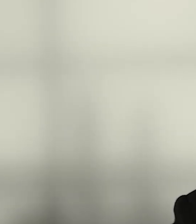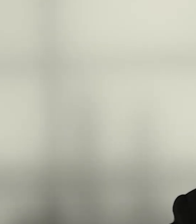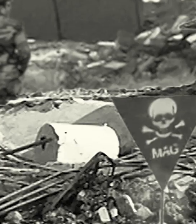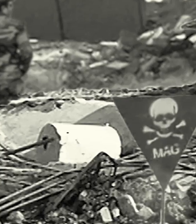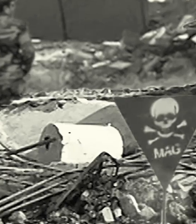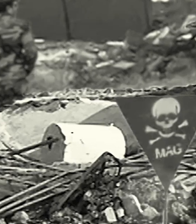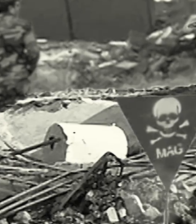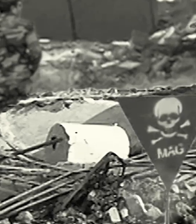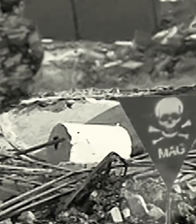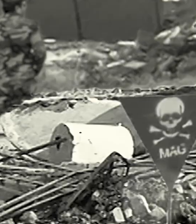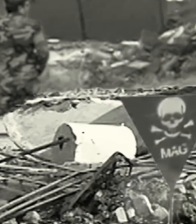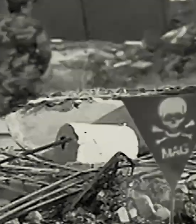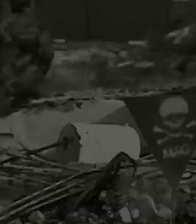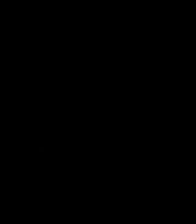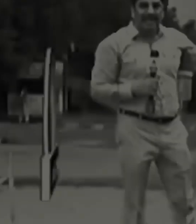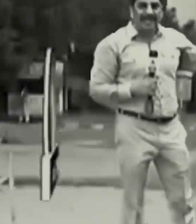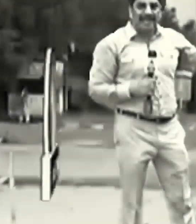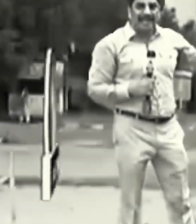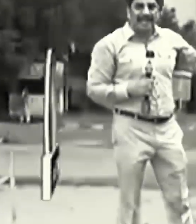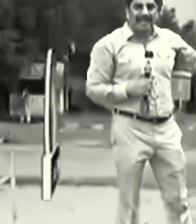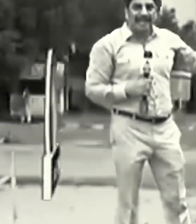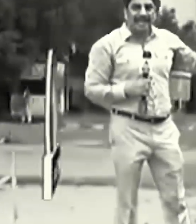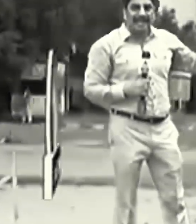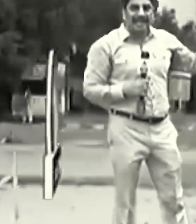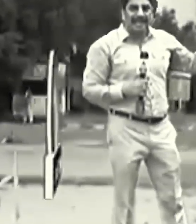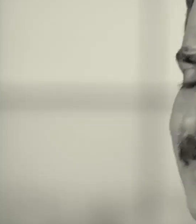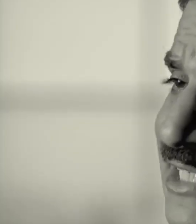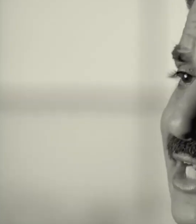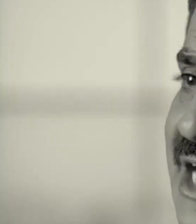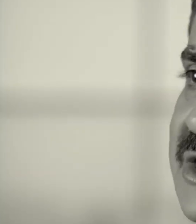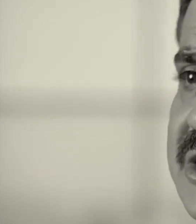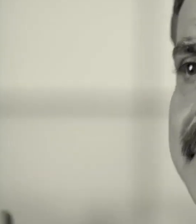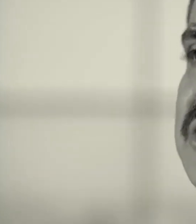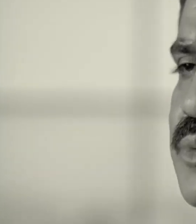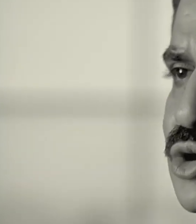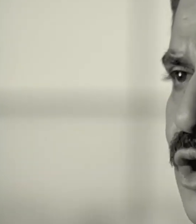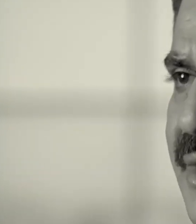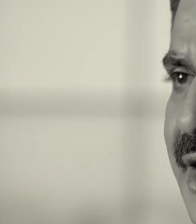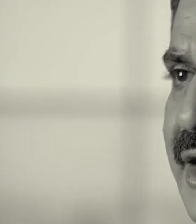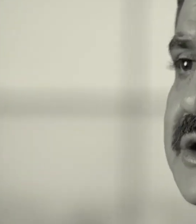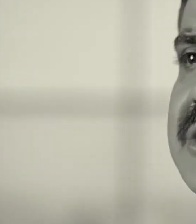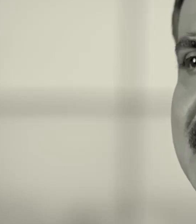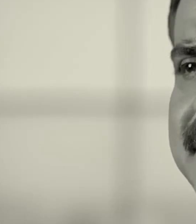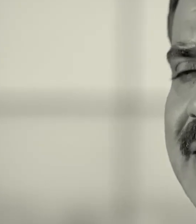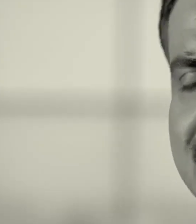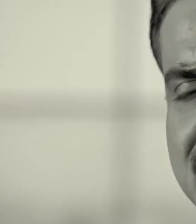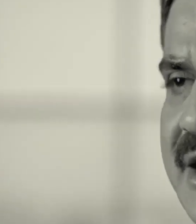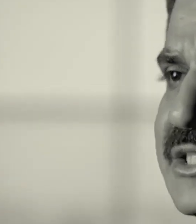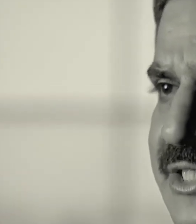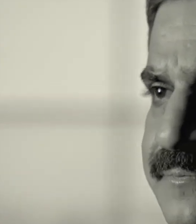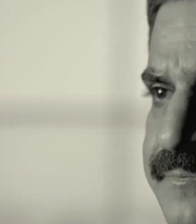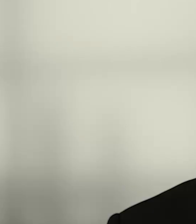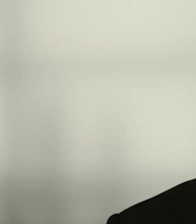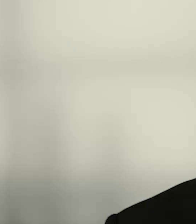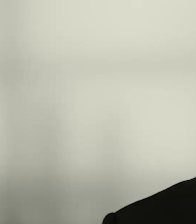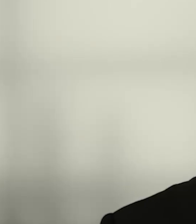मतलब है सही जानकारी इकट्ठा करना और तथ्य बताना। पत्रकारिता आज जितने महत्वपूर्ण दौर में है, शायद पहले नहीं